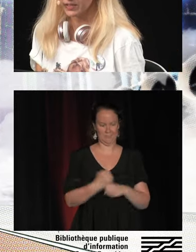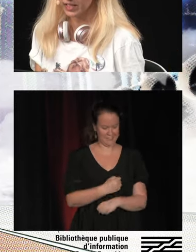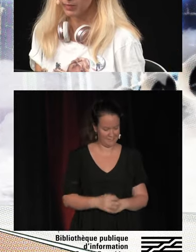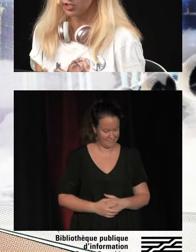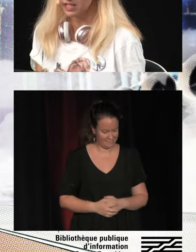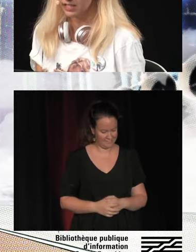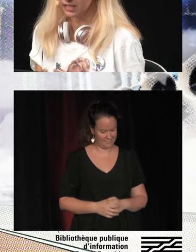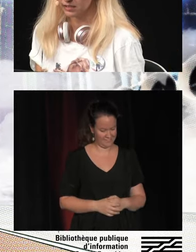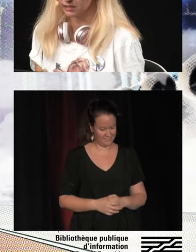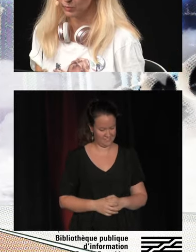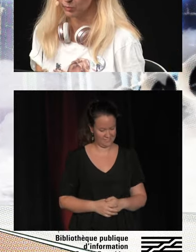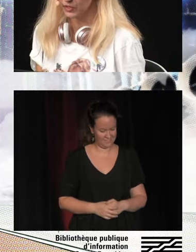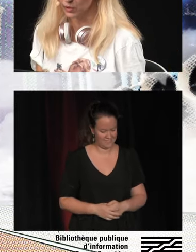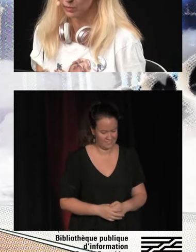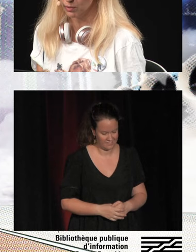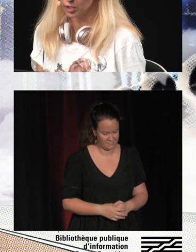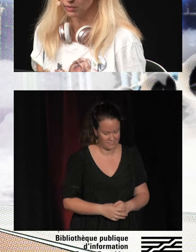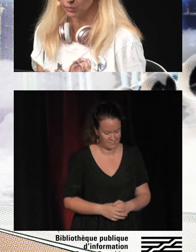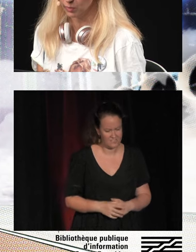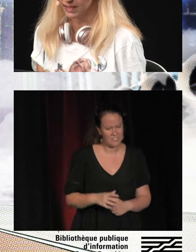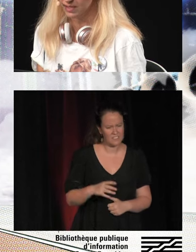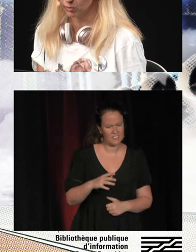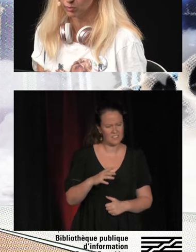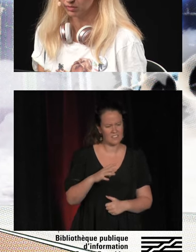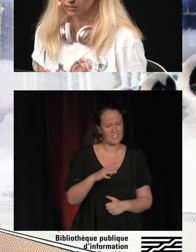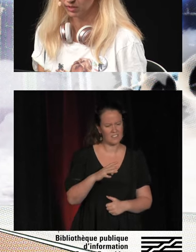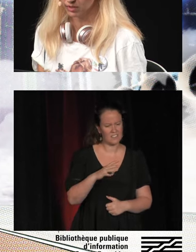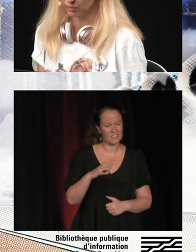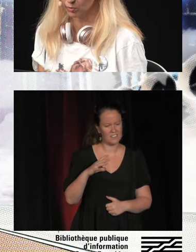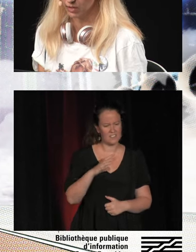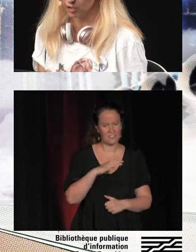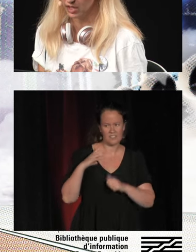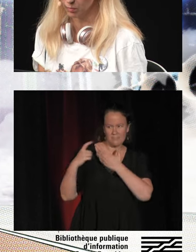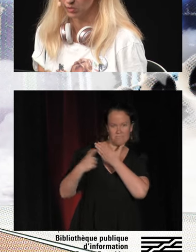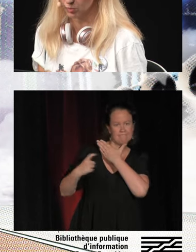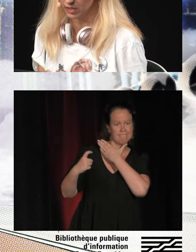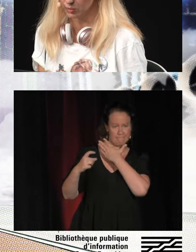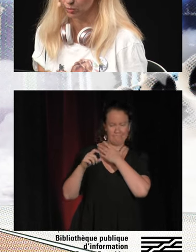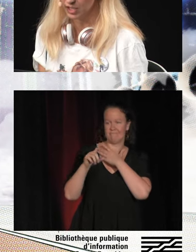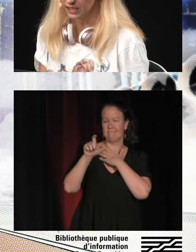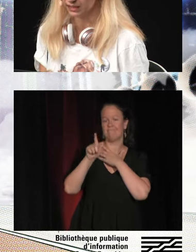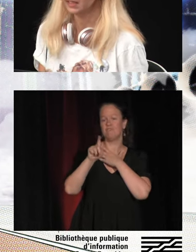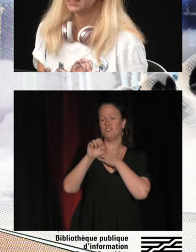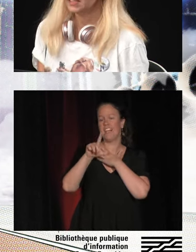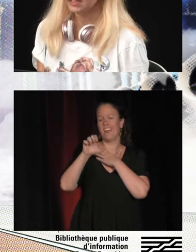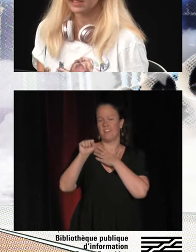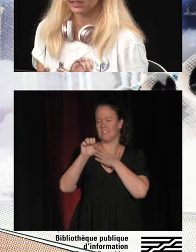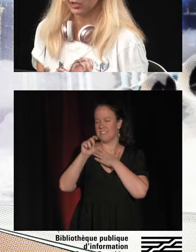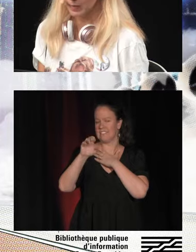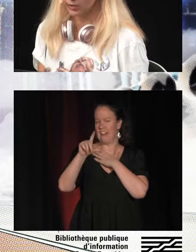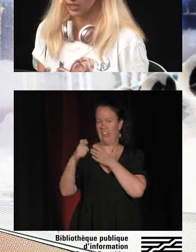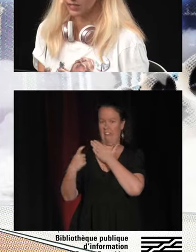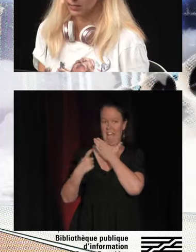Messieurs, dames, on a été raid par Gilles Stella, me dit le chat. Donc merci beaucoup. Bonsoir Gilles, bonsoir toute la commu de Gilles.